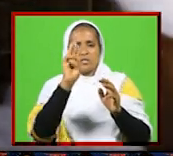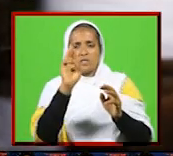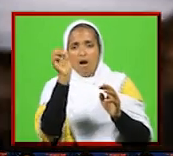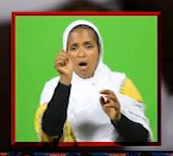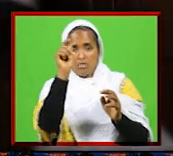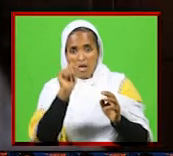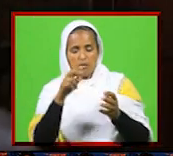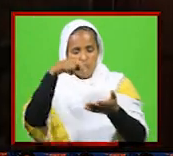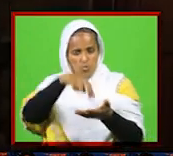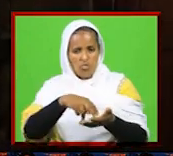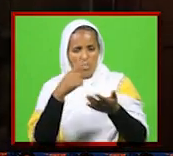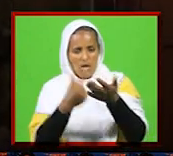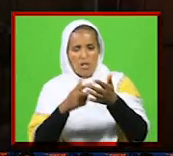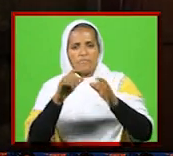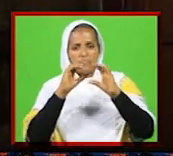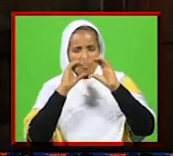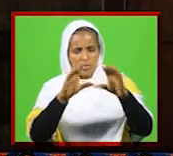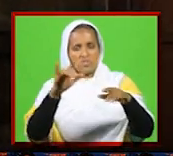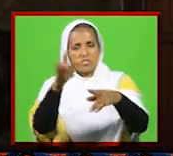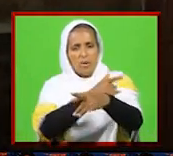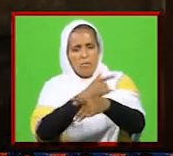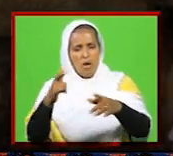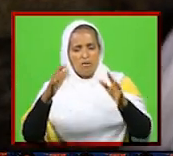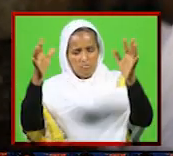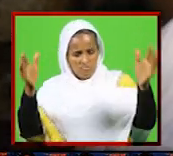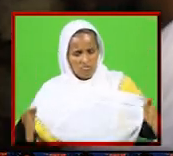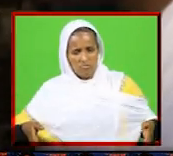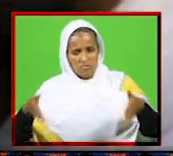ሰዓታት የሚቆሙበት ነው። ይህ መምህራኑ መዘምራኑ